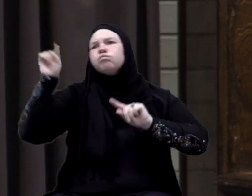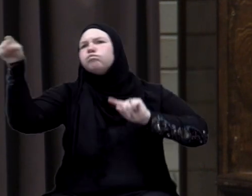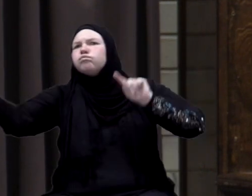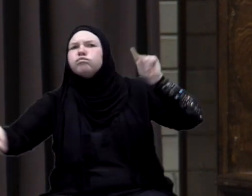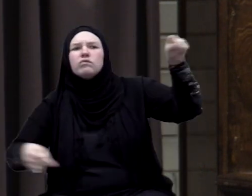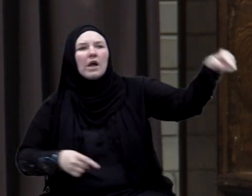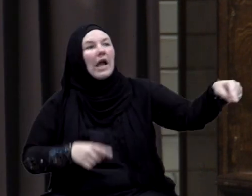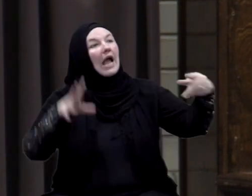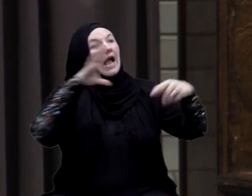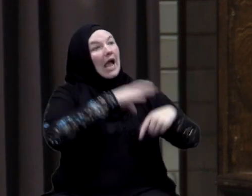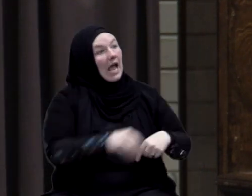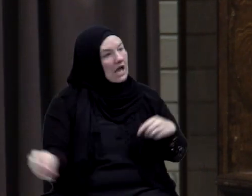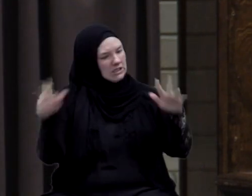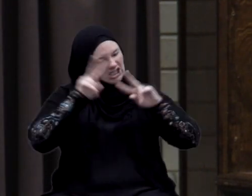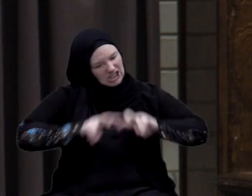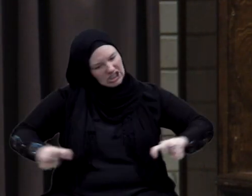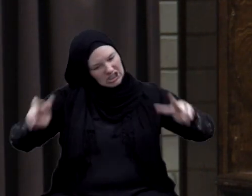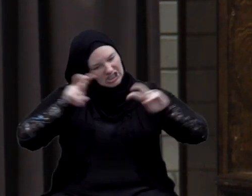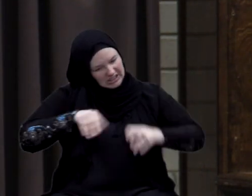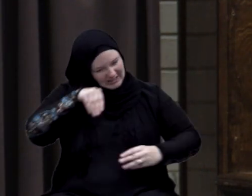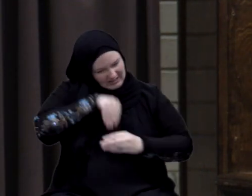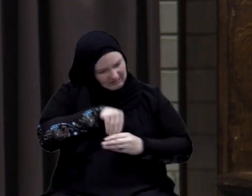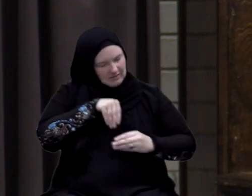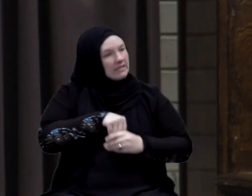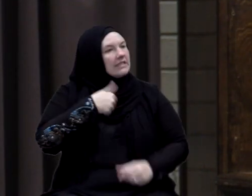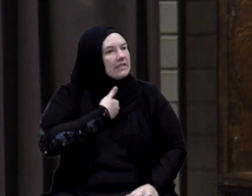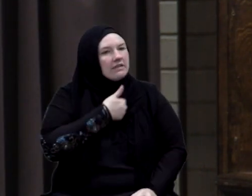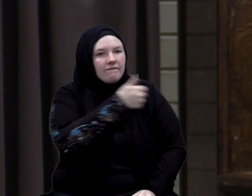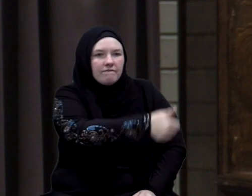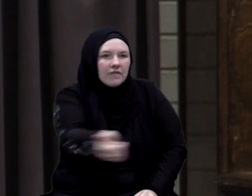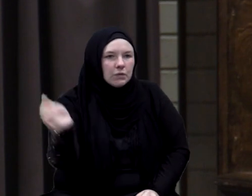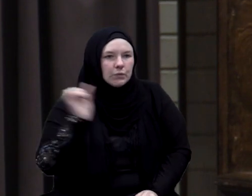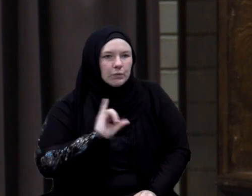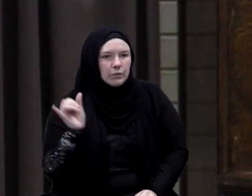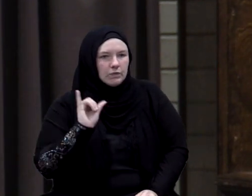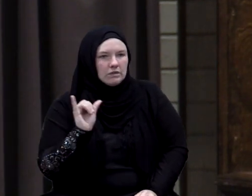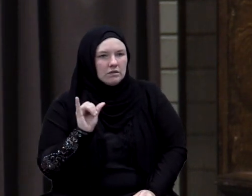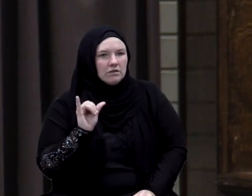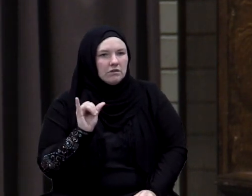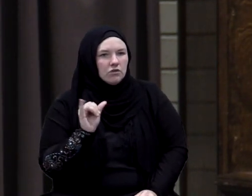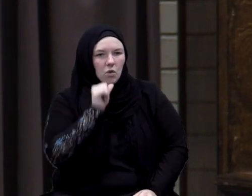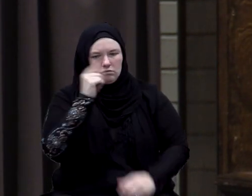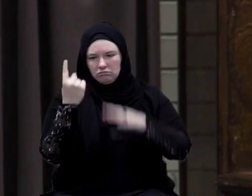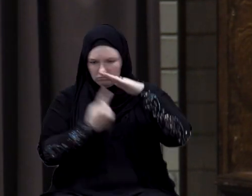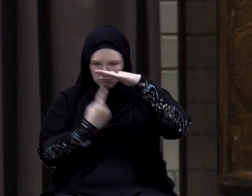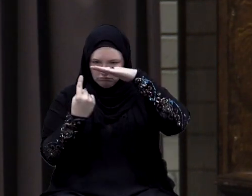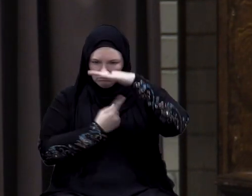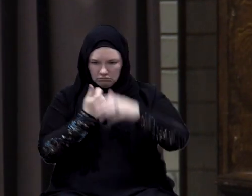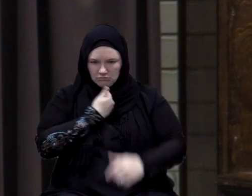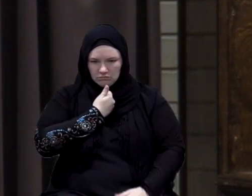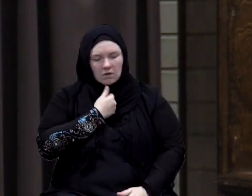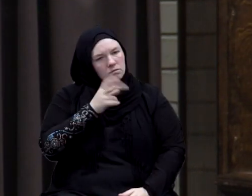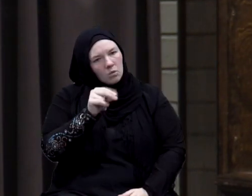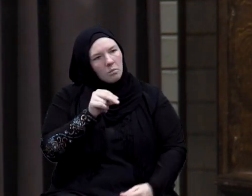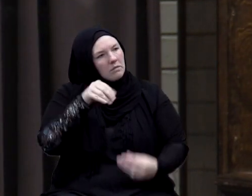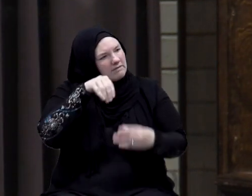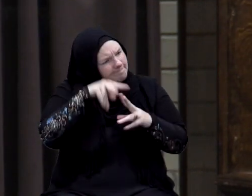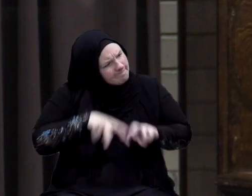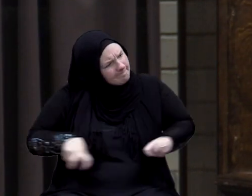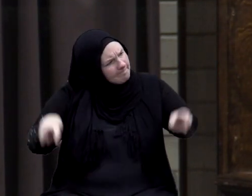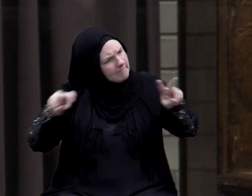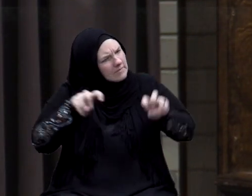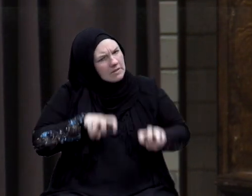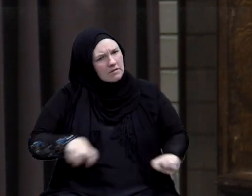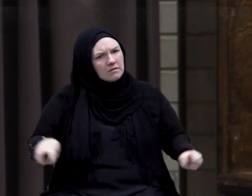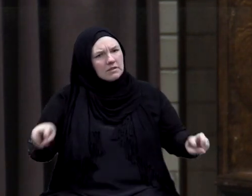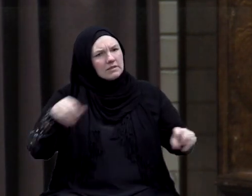سَنُرِيهِمْ آيَاتِنَا فِي الْآفَاقِ وَفِي أَنفُسِهِمْ حَتَّى يَتَبَيَّنَ لَهُمْ أَنَّهُ الْحَقِّ.